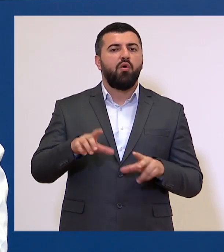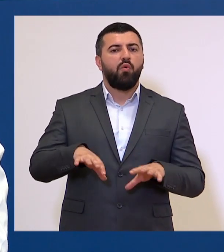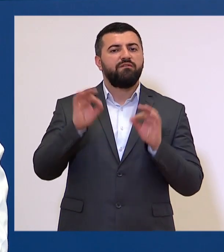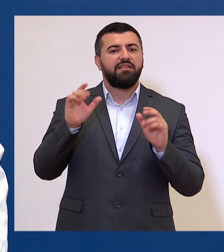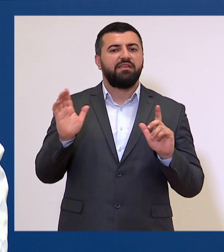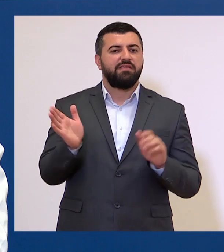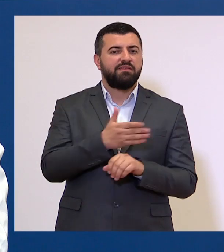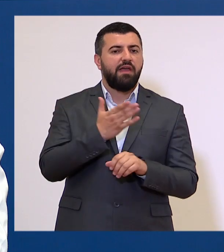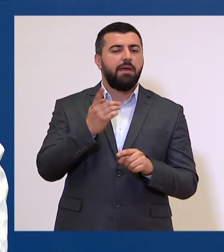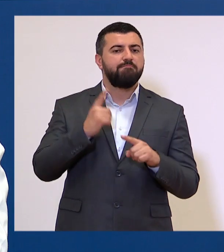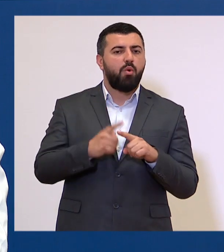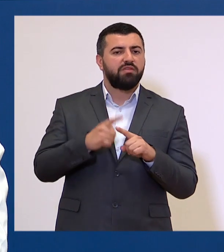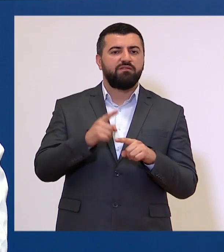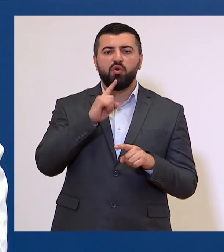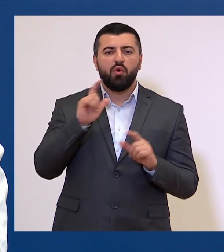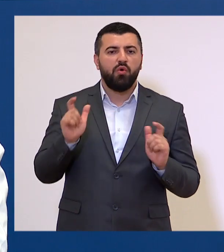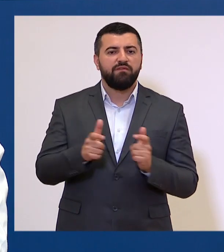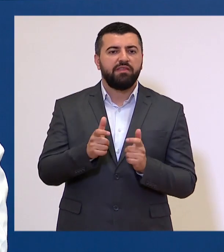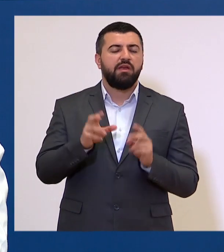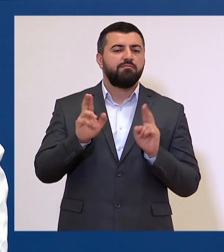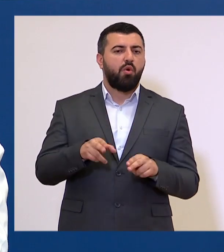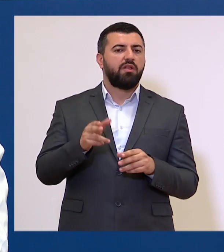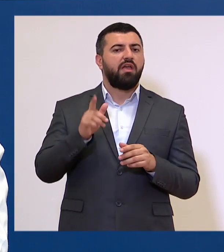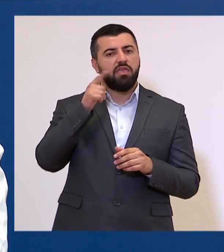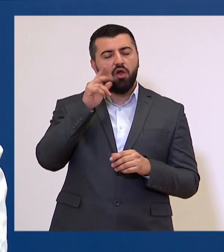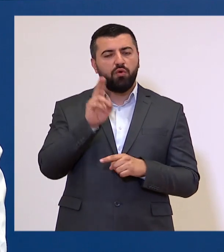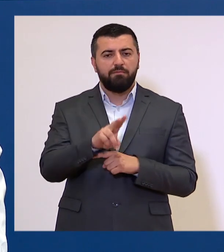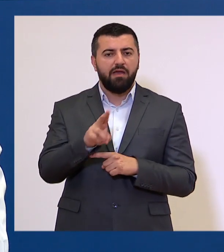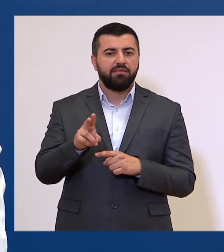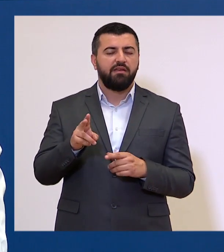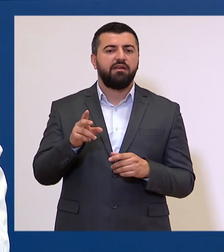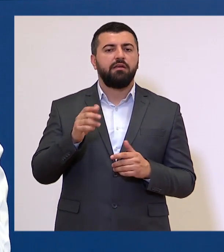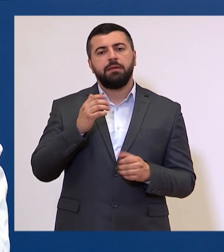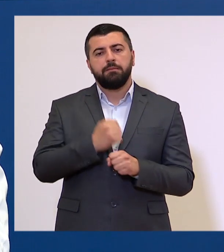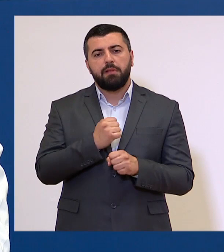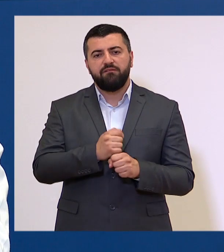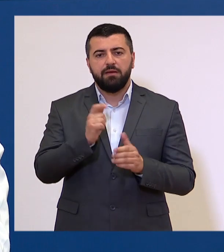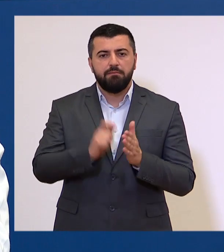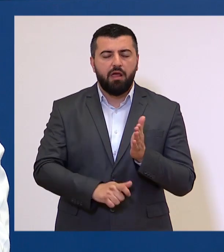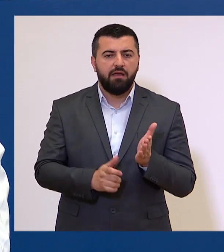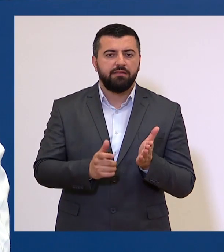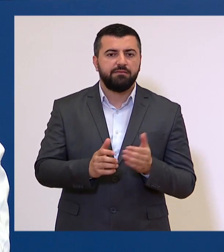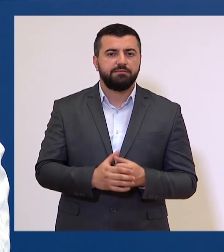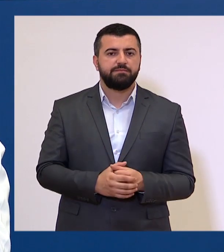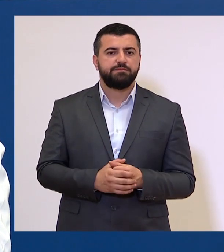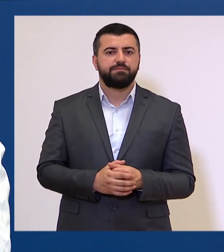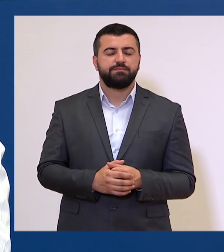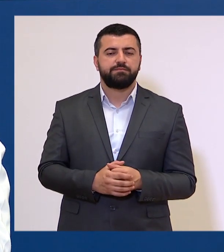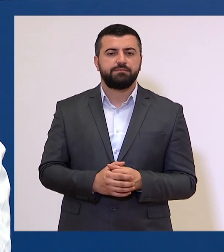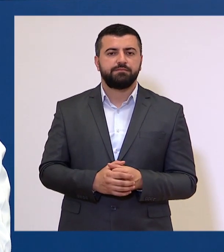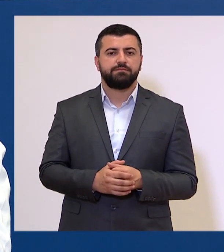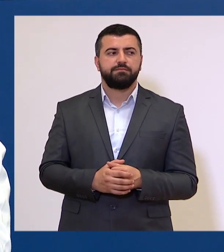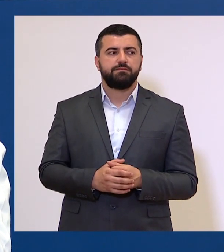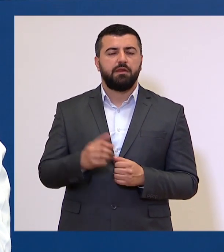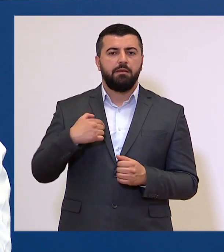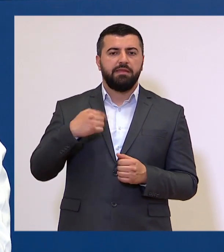svi pozitivni koji se testiraju i moramo tu biti jako oprezni i za to razrađujemo adekvatne protokole.